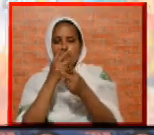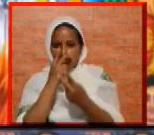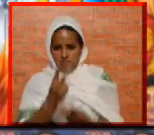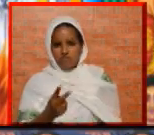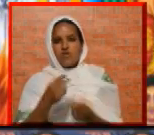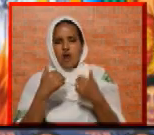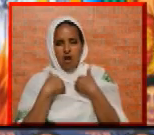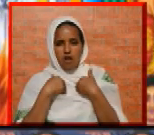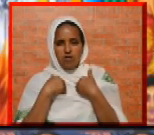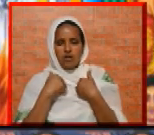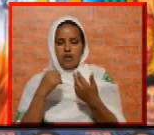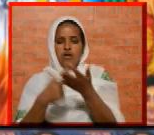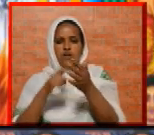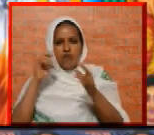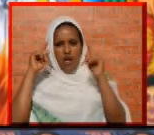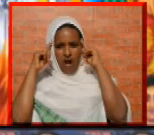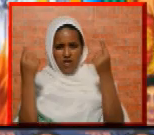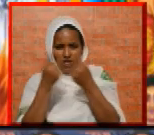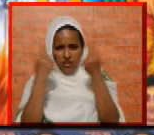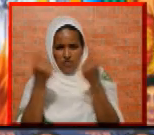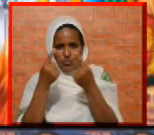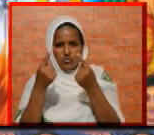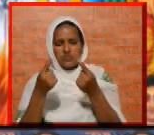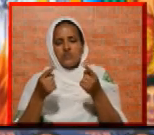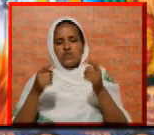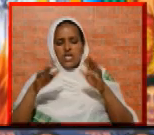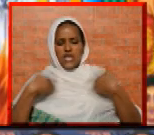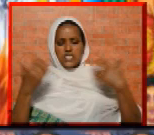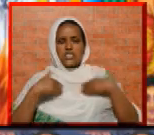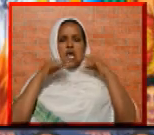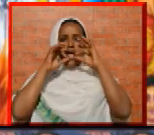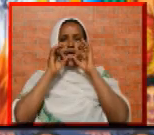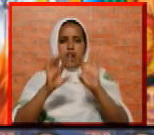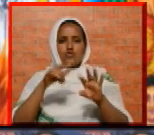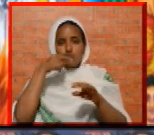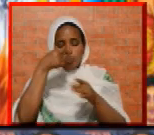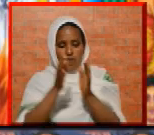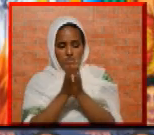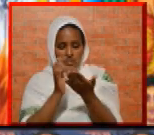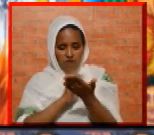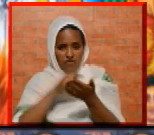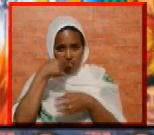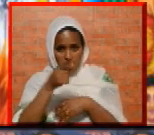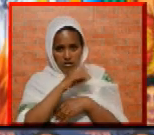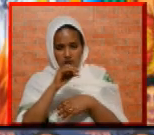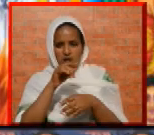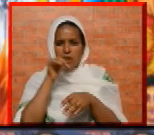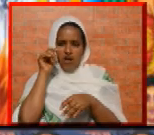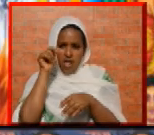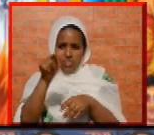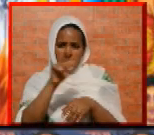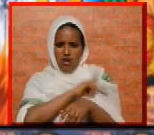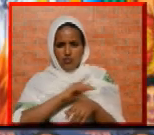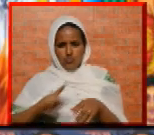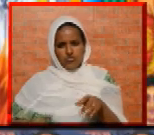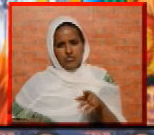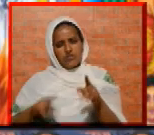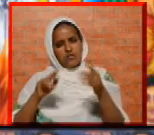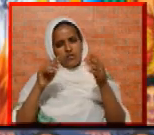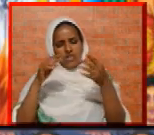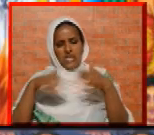አላቸው ለጎስቋሎች ለኃጢአተኞች ሰላም ፍስሐ ደስታ የላቸውም ይላልና መጽሐፍ ለአንተ ደስታ